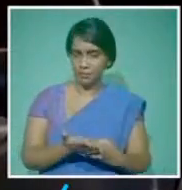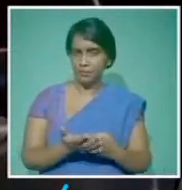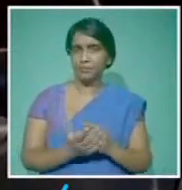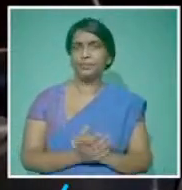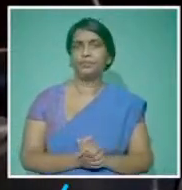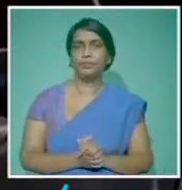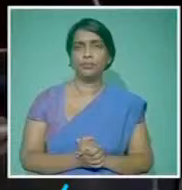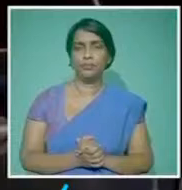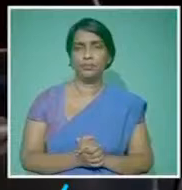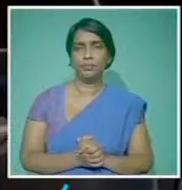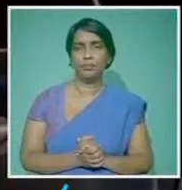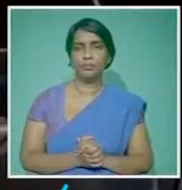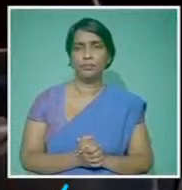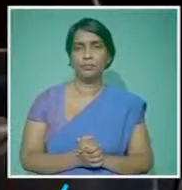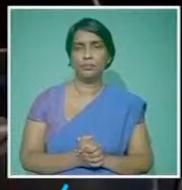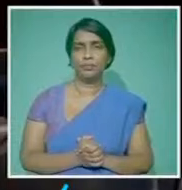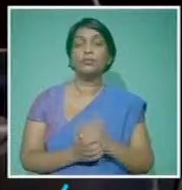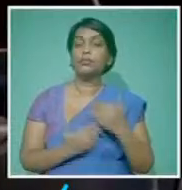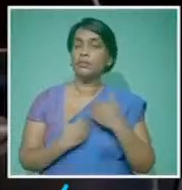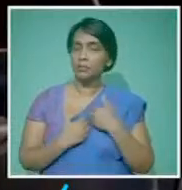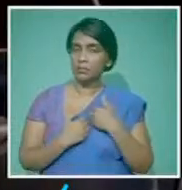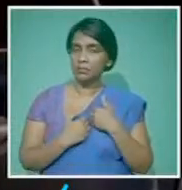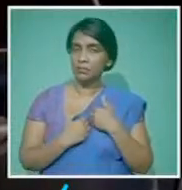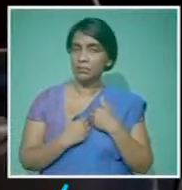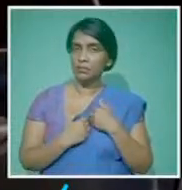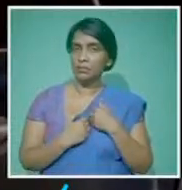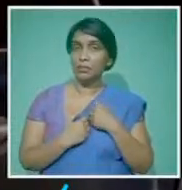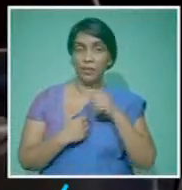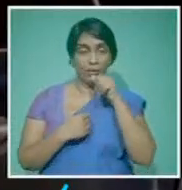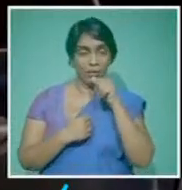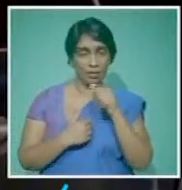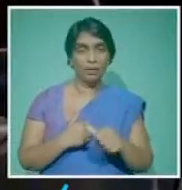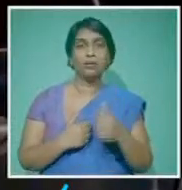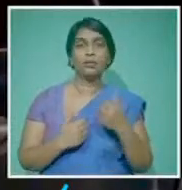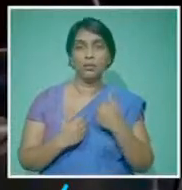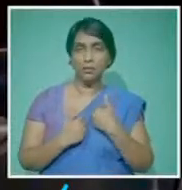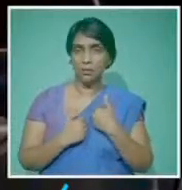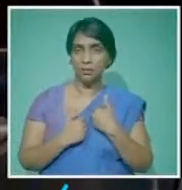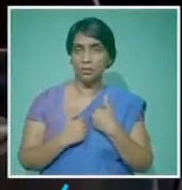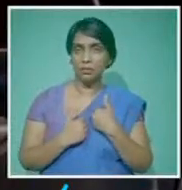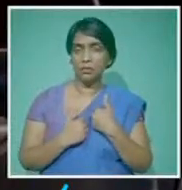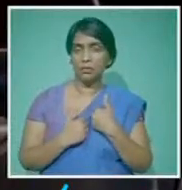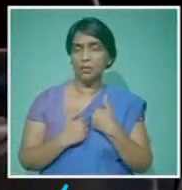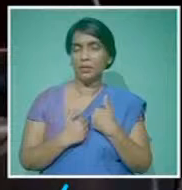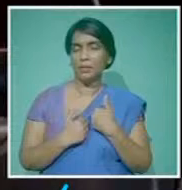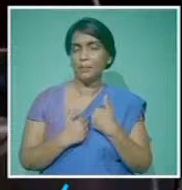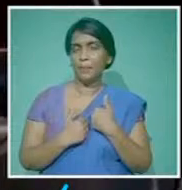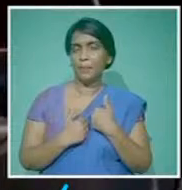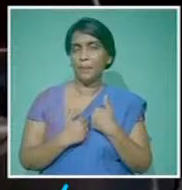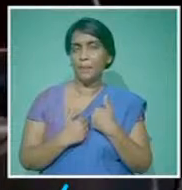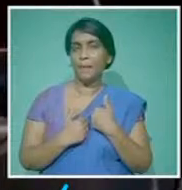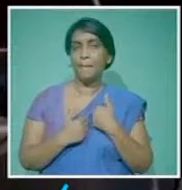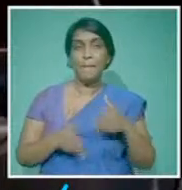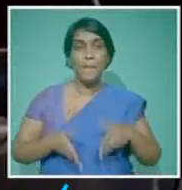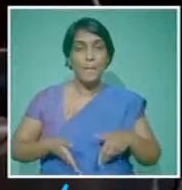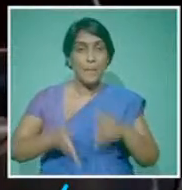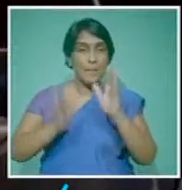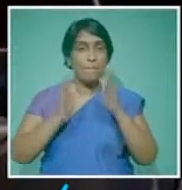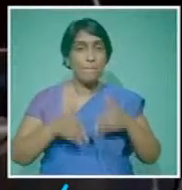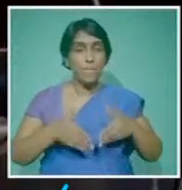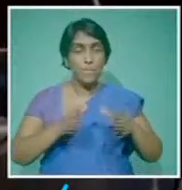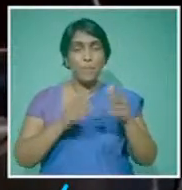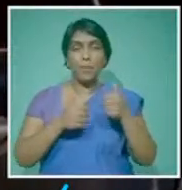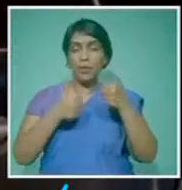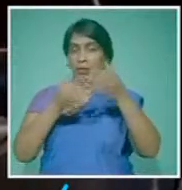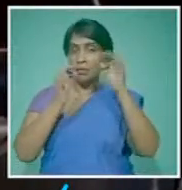දාලා වැටෙනවා. අපිට හරියට අපේ මේ පාරවල් පද්ධතියන් හරියට